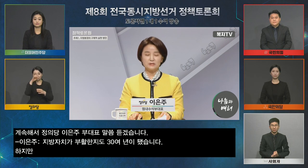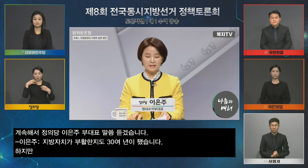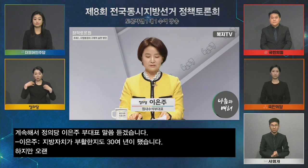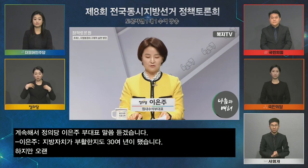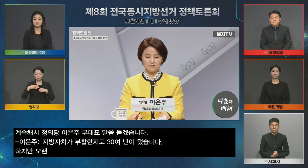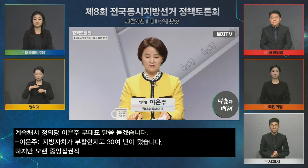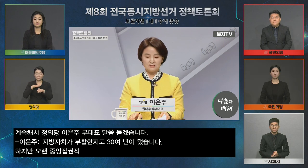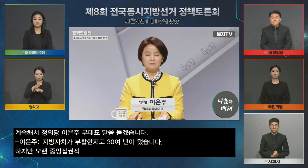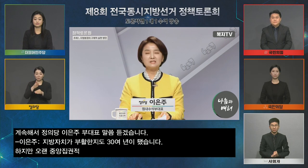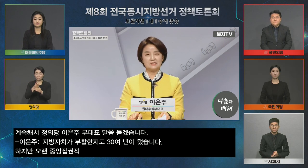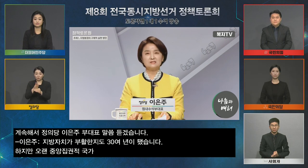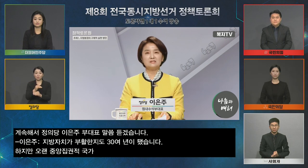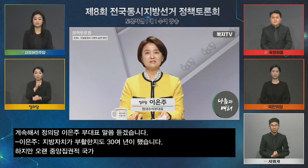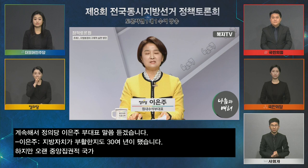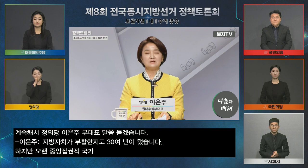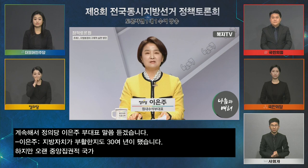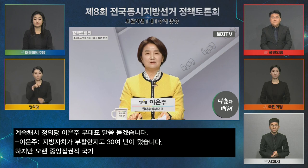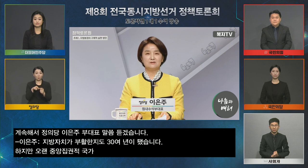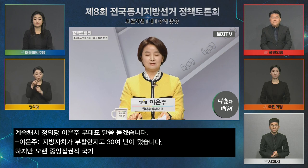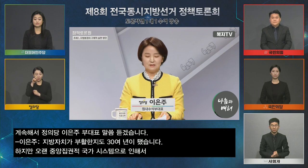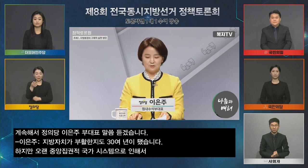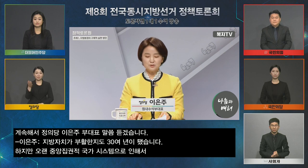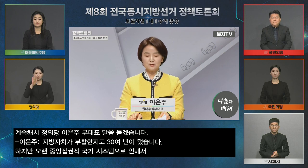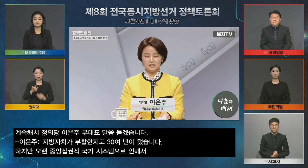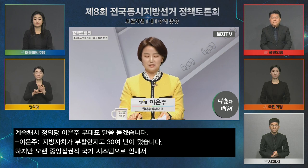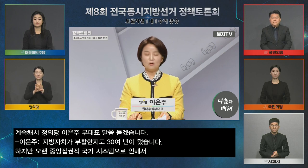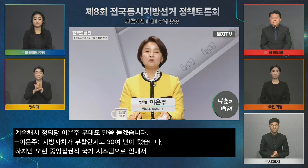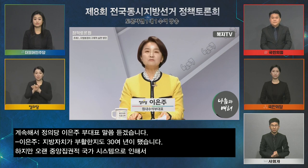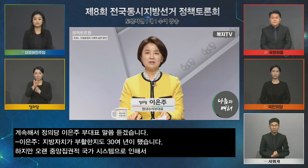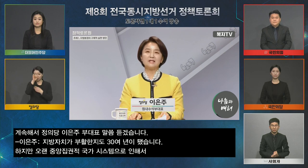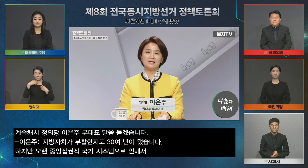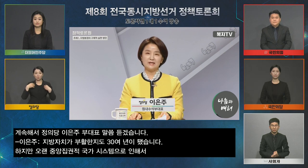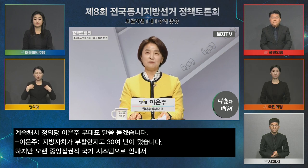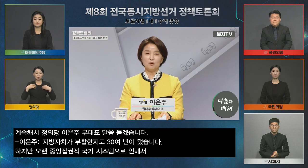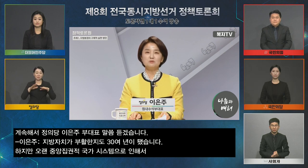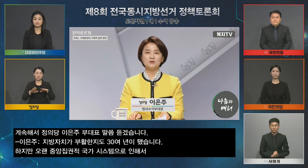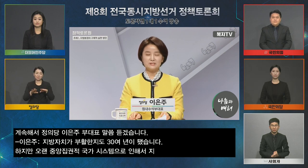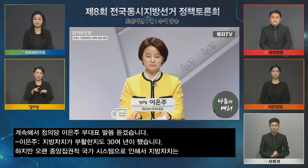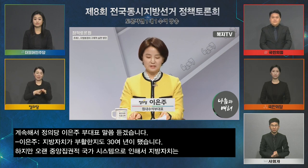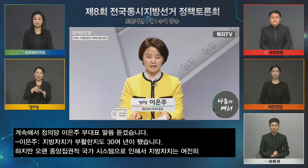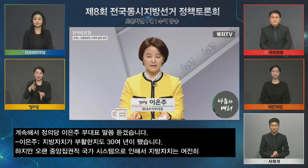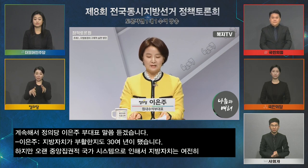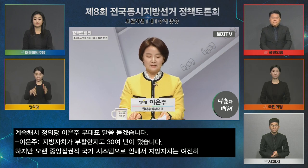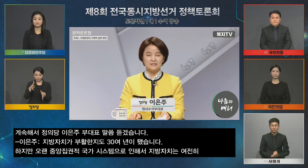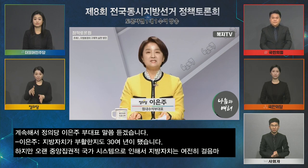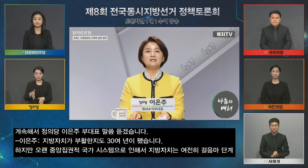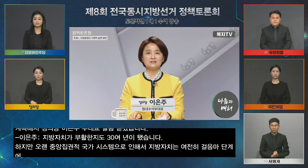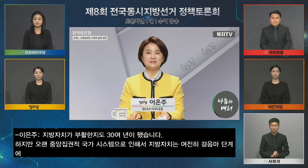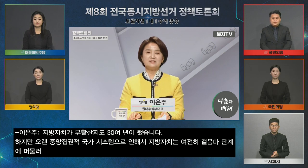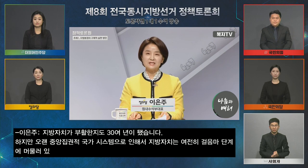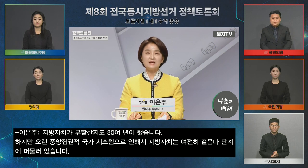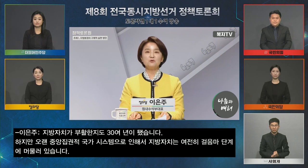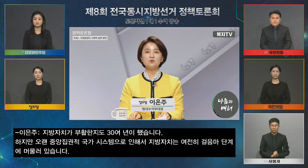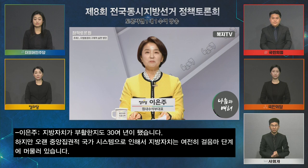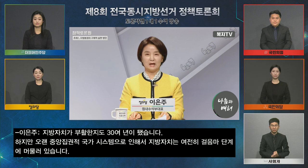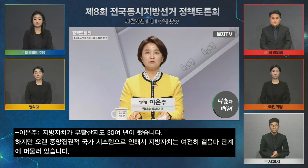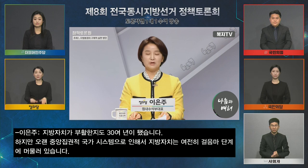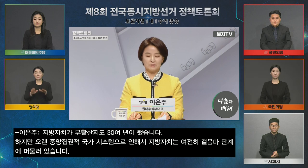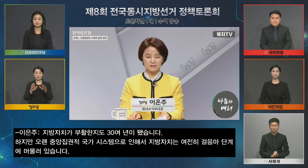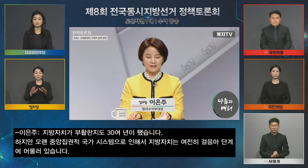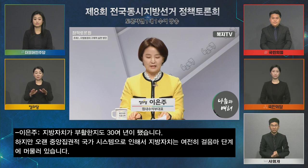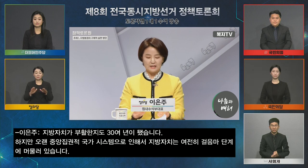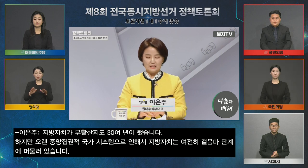시스템으로 인해서 지방자치는 여전히 걸음마 단계에 머물러 있습니다. 이제는 제대로